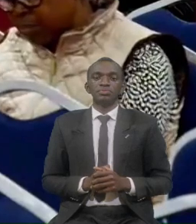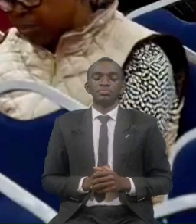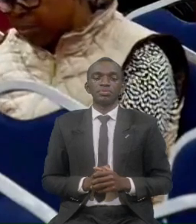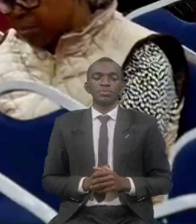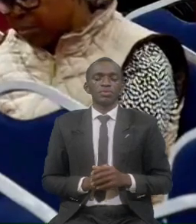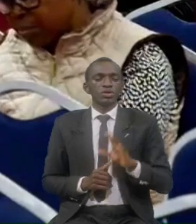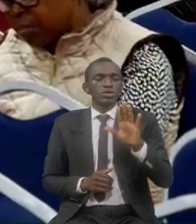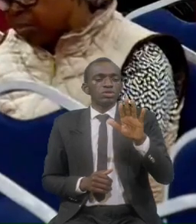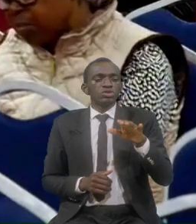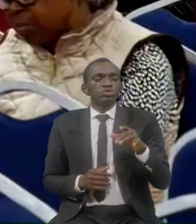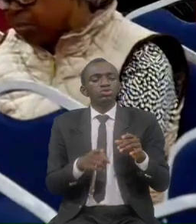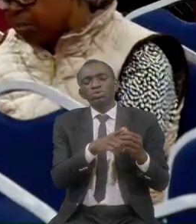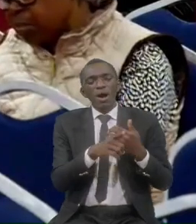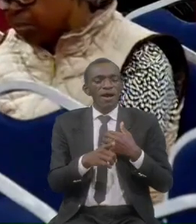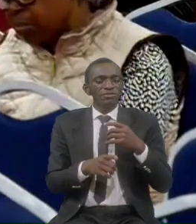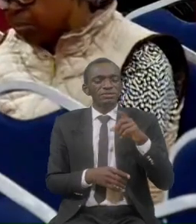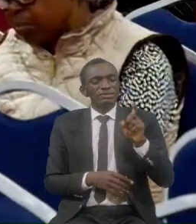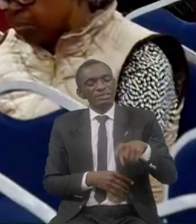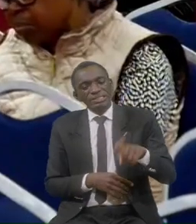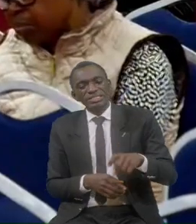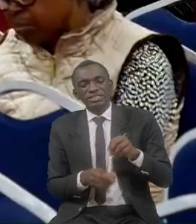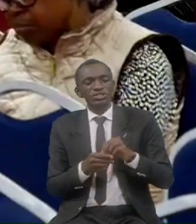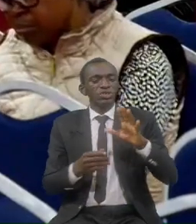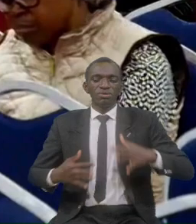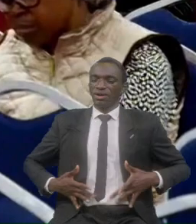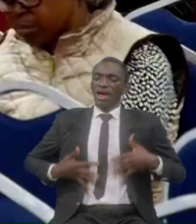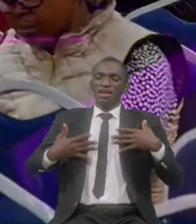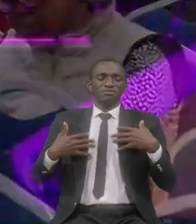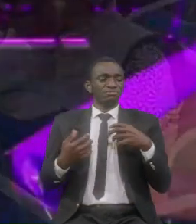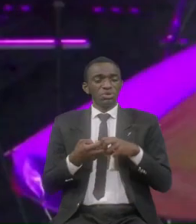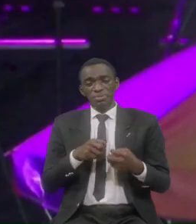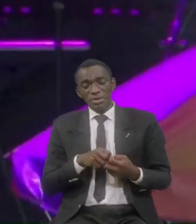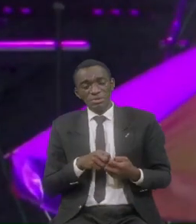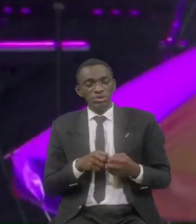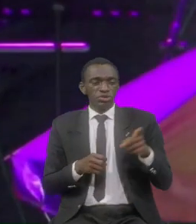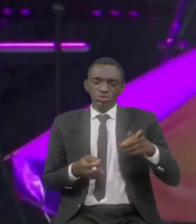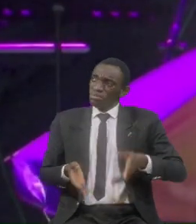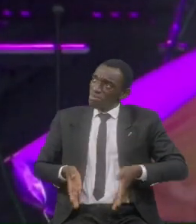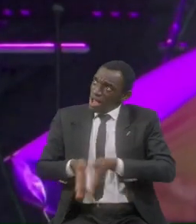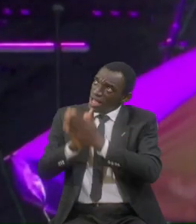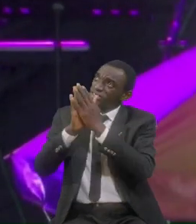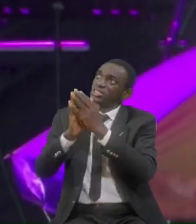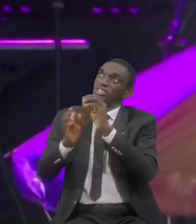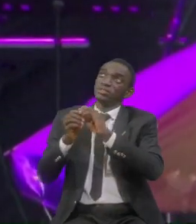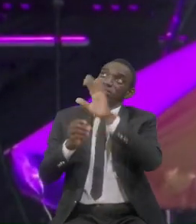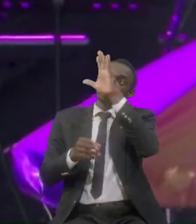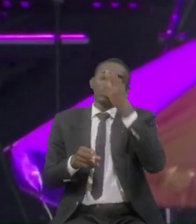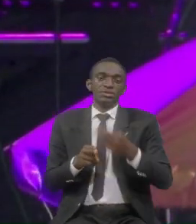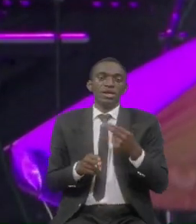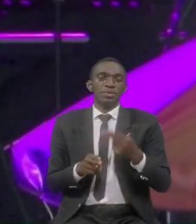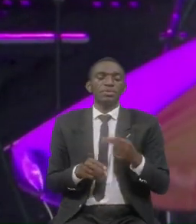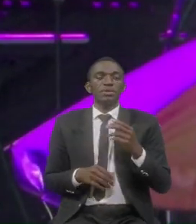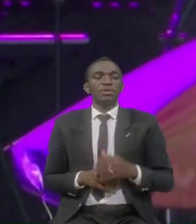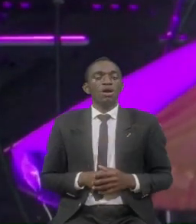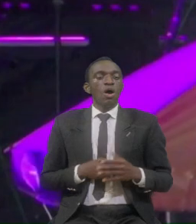Necessities of life. Ang tanang gikinahanglan nato. We ask in His name. Nangayo ta dinha siyang pangalan. And whatsoever our needs